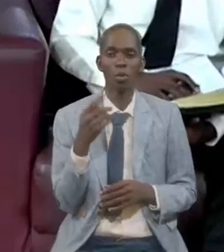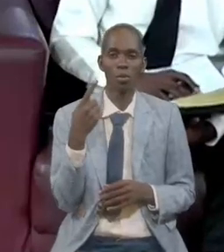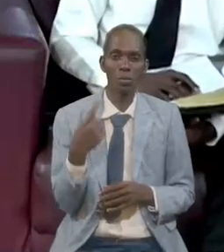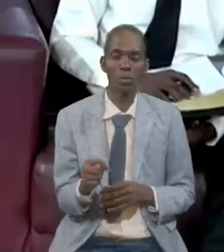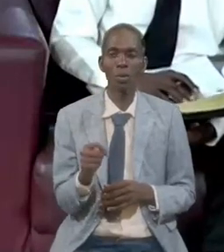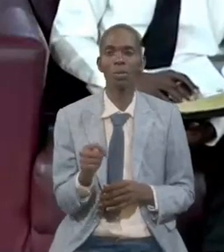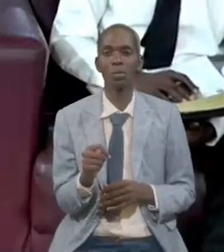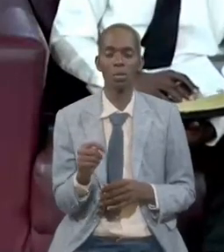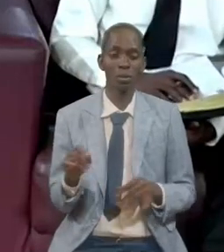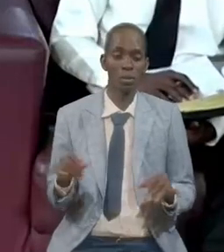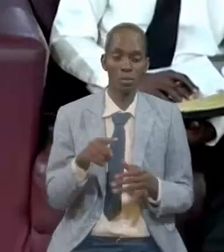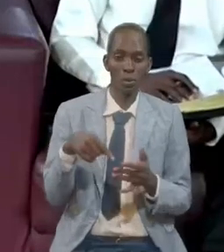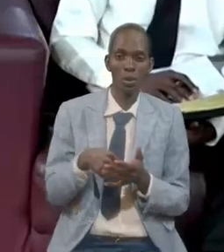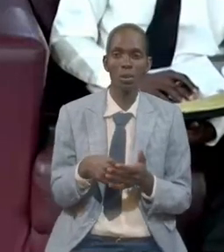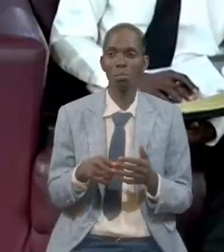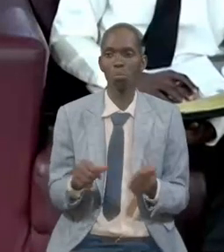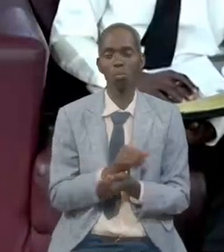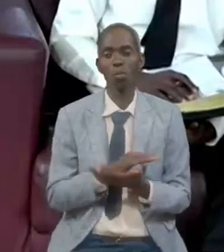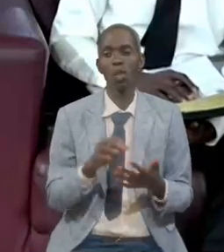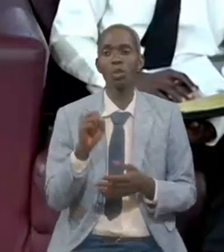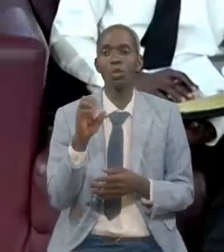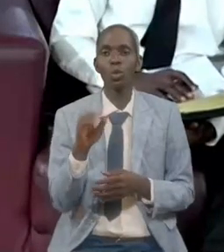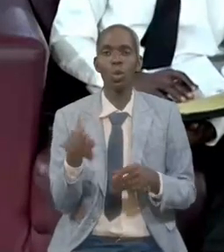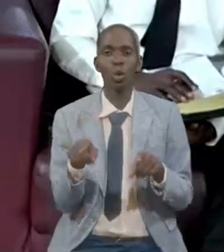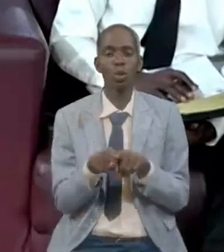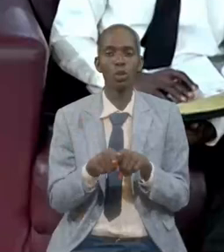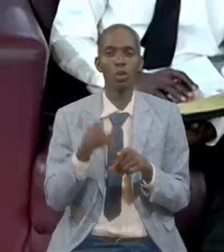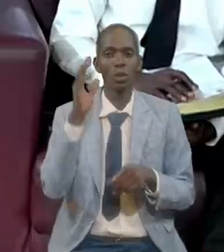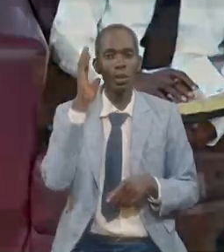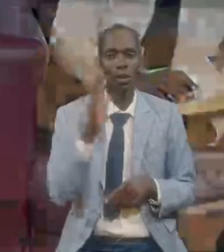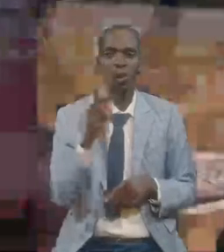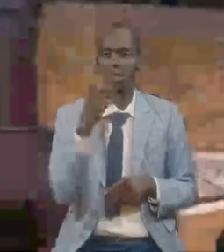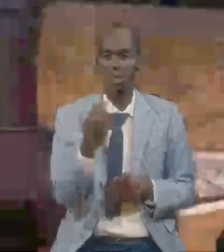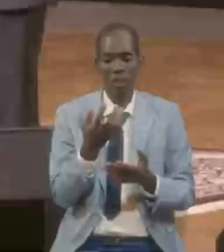Ainsi, le riche se flétrira.